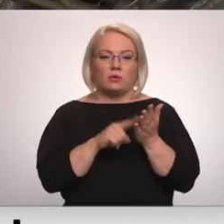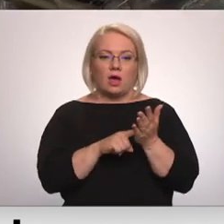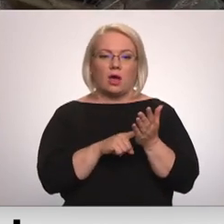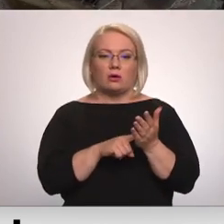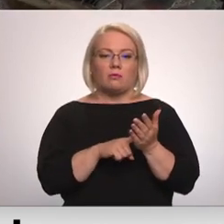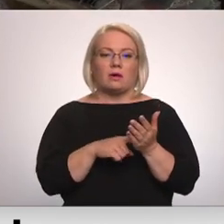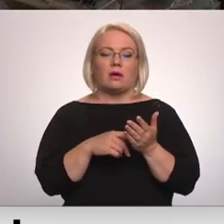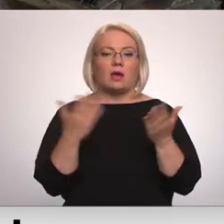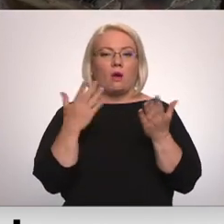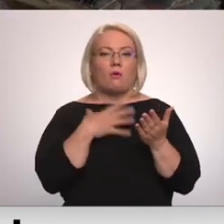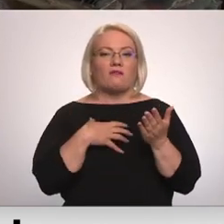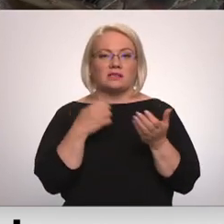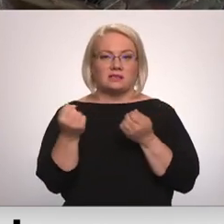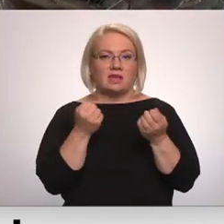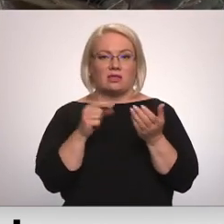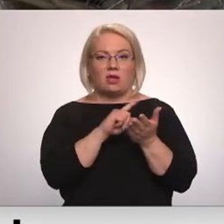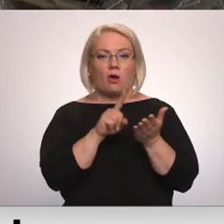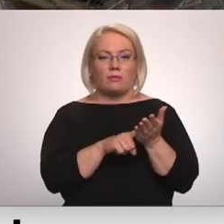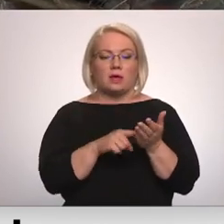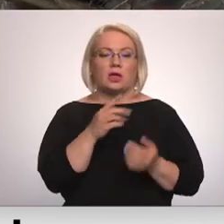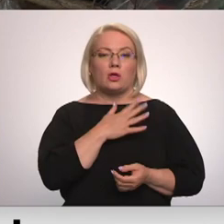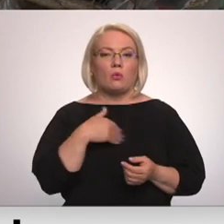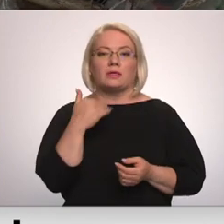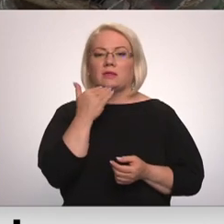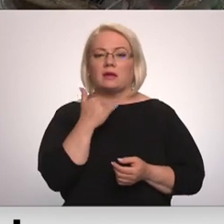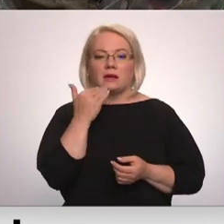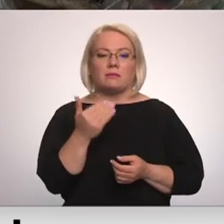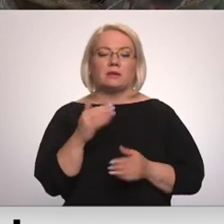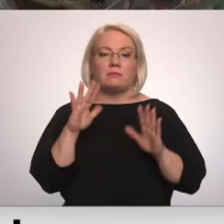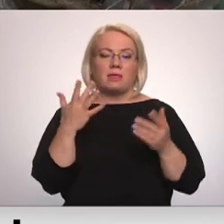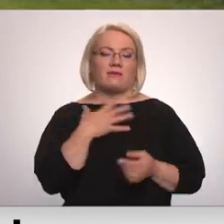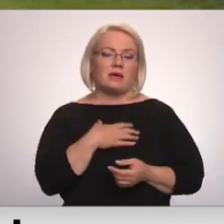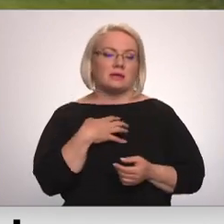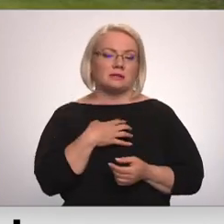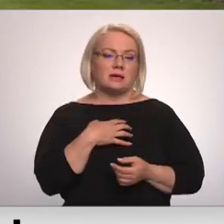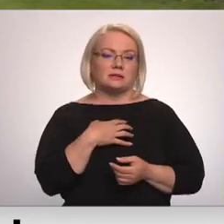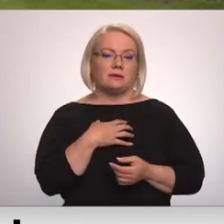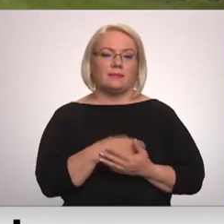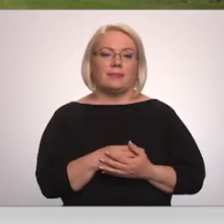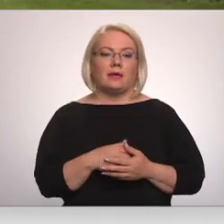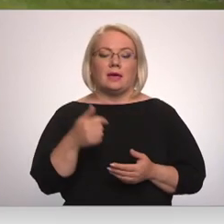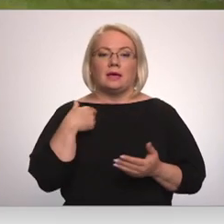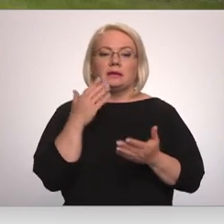vajadzēs ietaupīt? Ļoti negribētos, bet varbūt vajadzēs, jā. Mēs esam